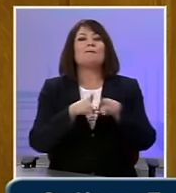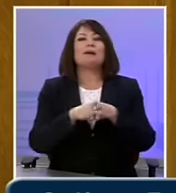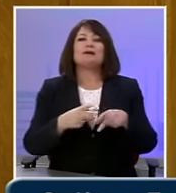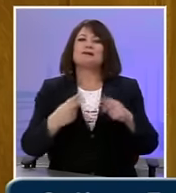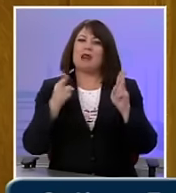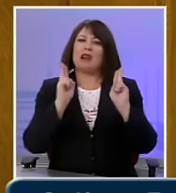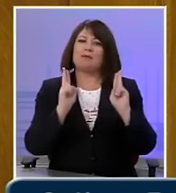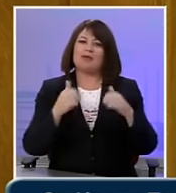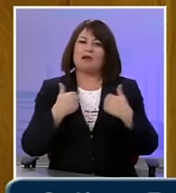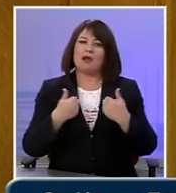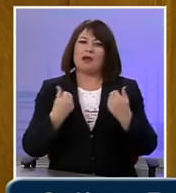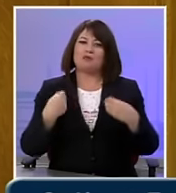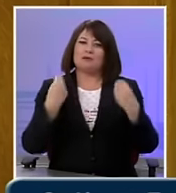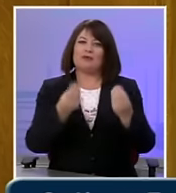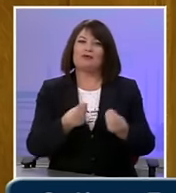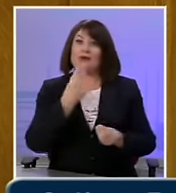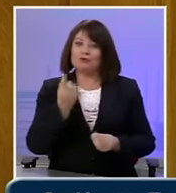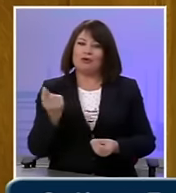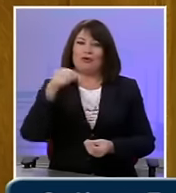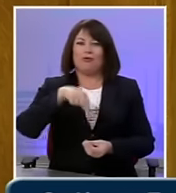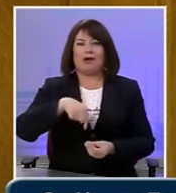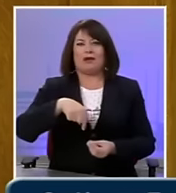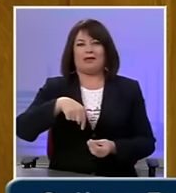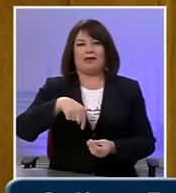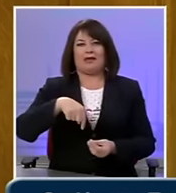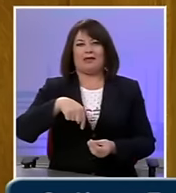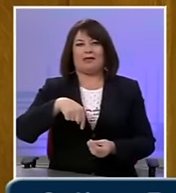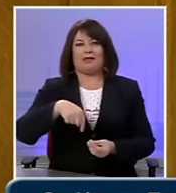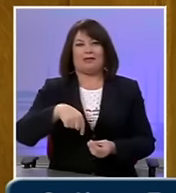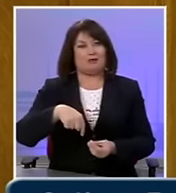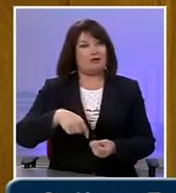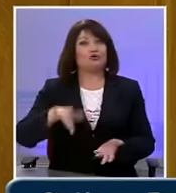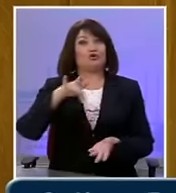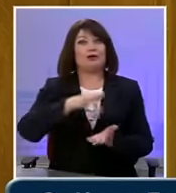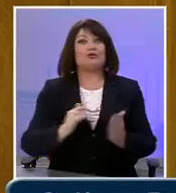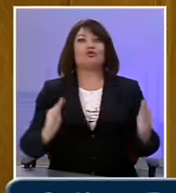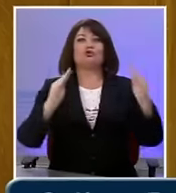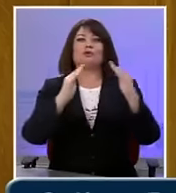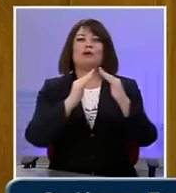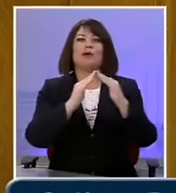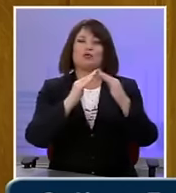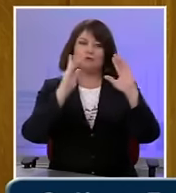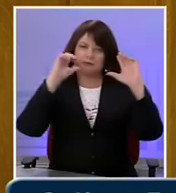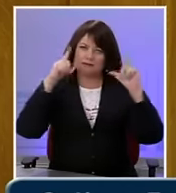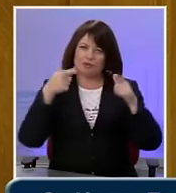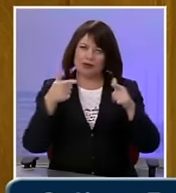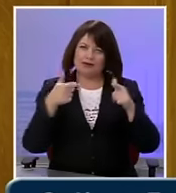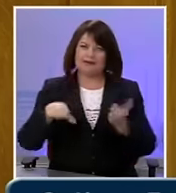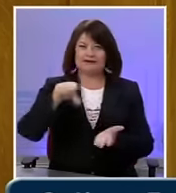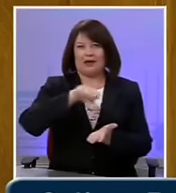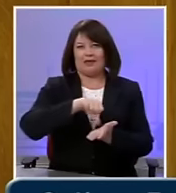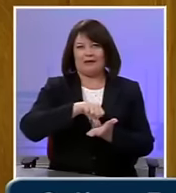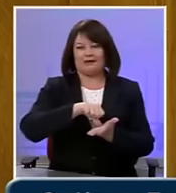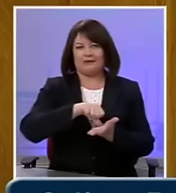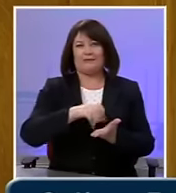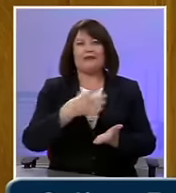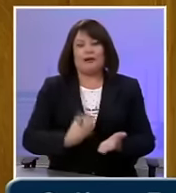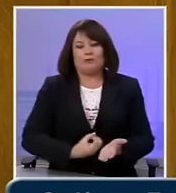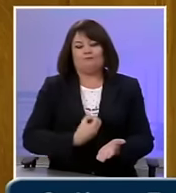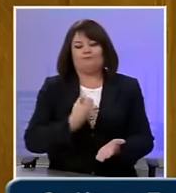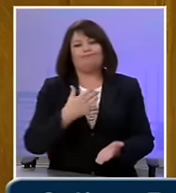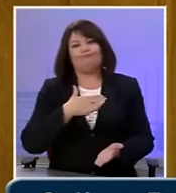Και γι' αυτό το λόγο ήρθα εδώ στην Αθήνα, στο Λίκνο της Δημοκρατίας. Ήρθα γιατί ήθελα να εκφράσω την